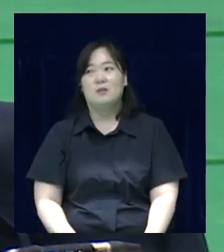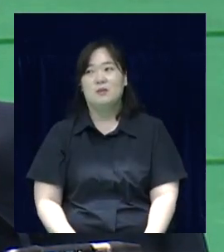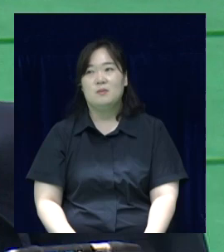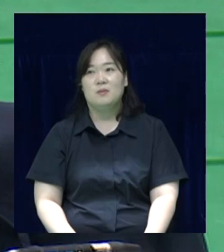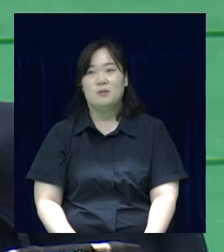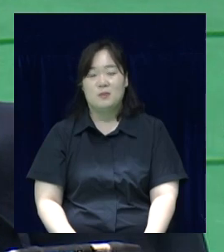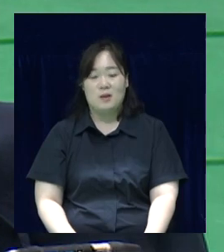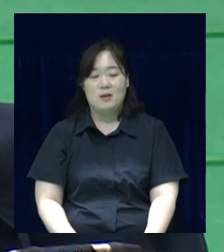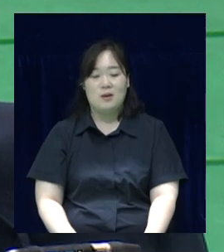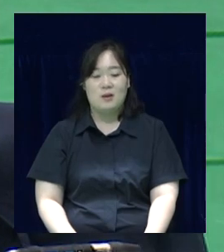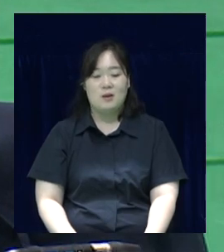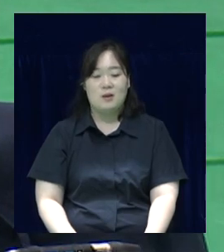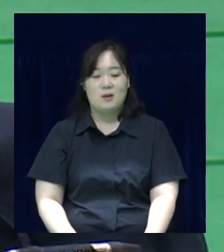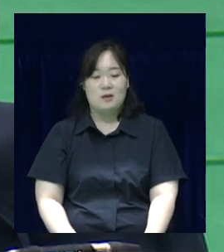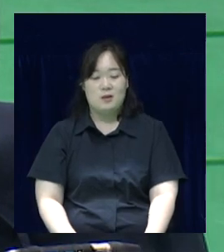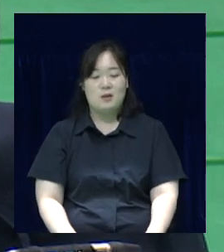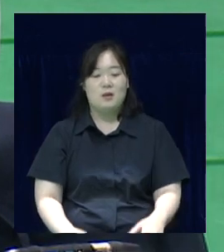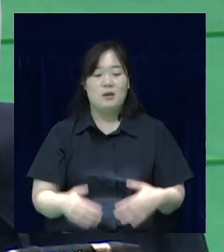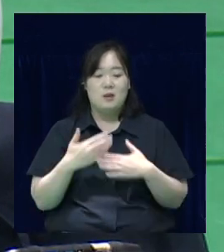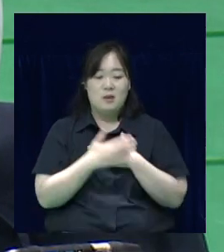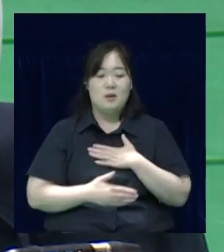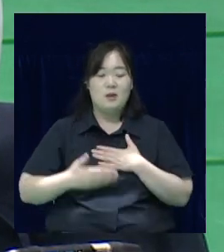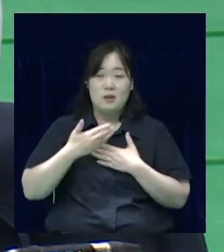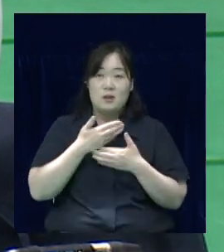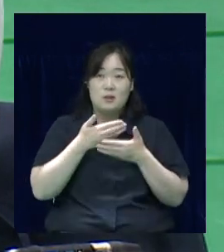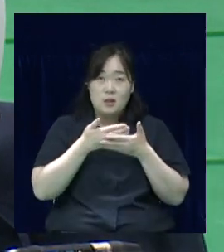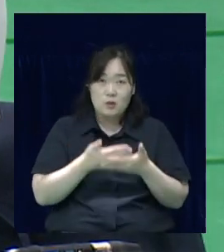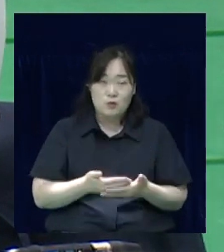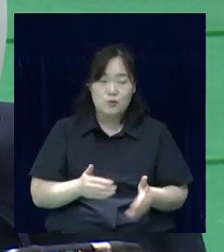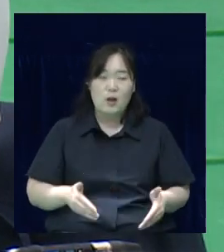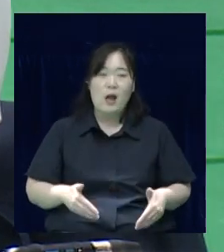경기에서의 동일 기록일 때는 체중이 낮은 선수가